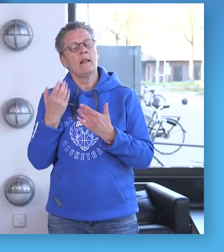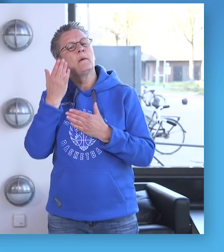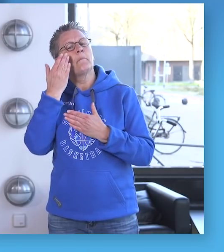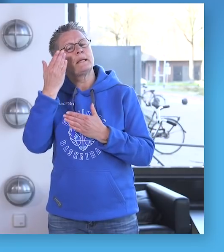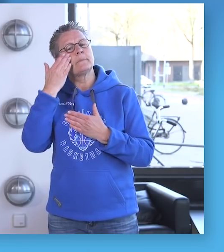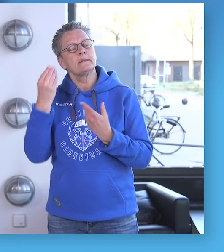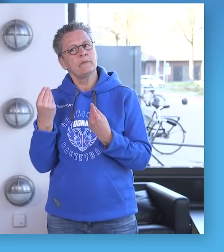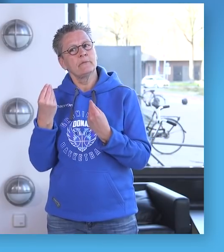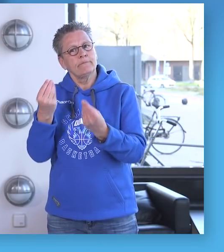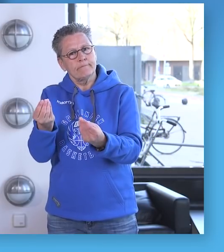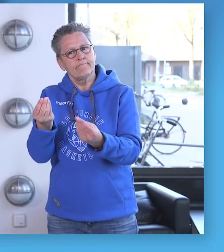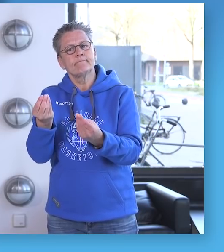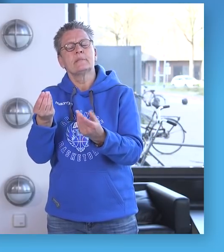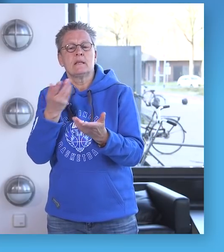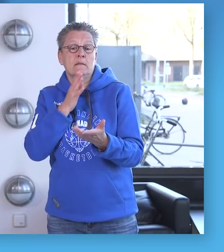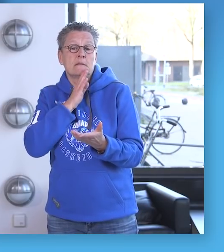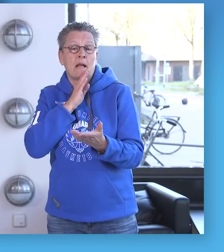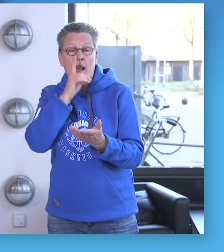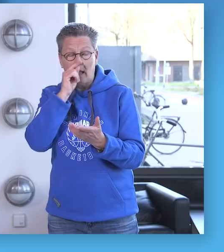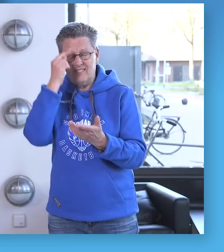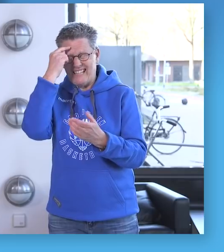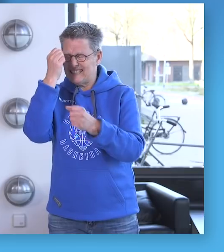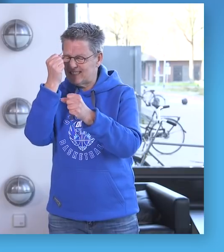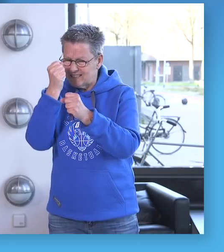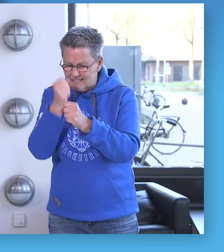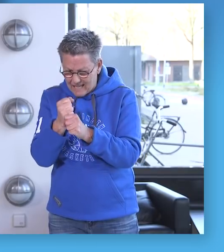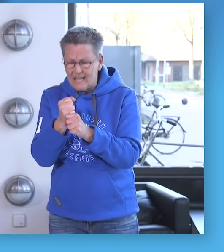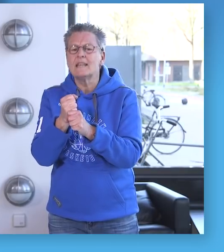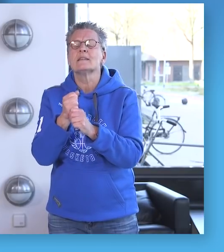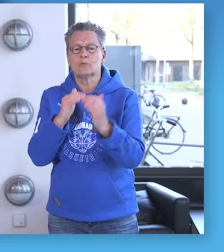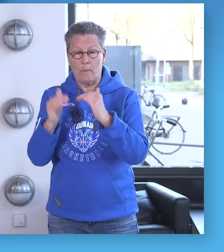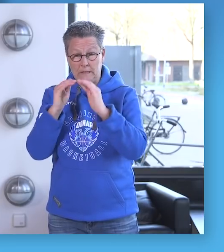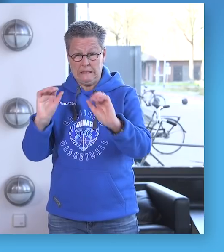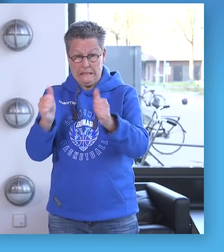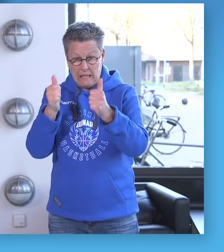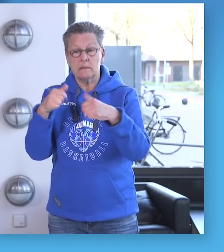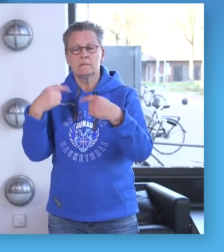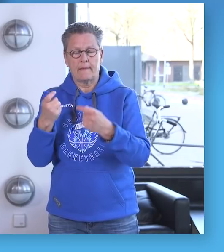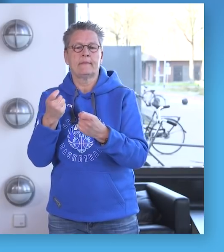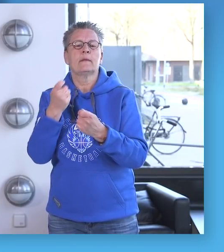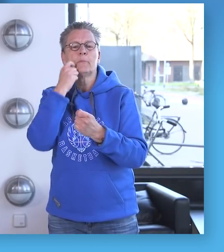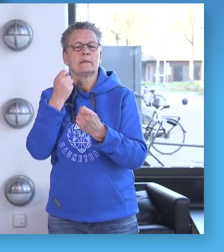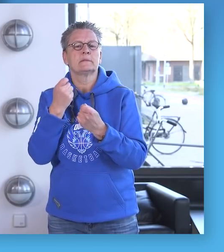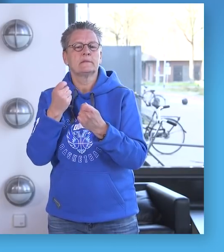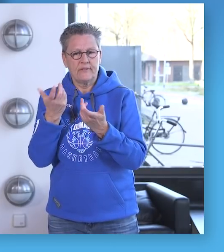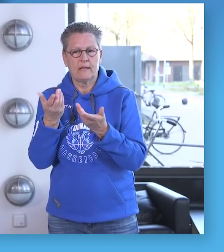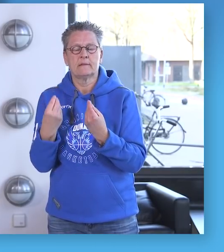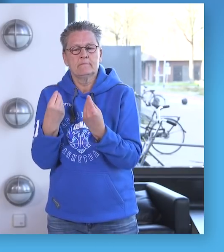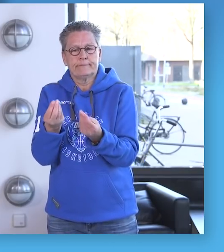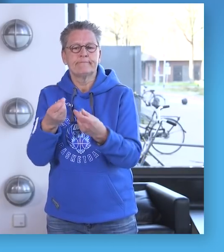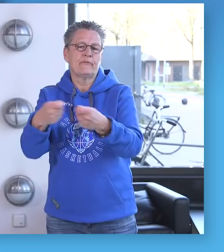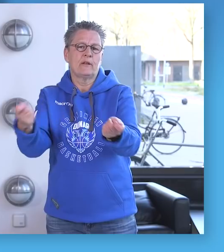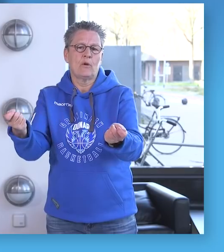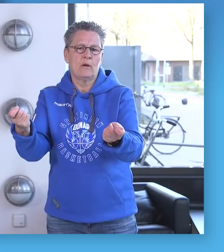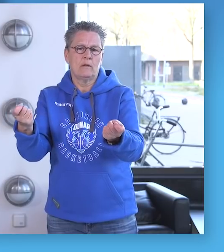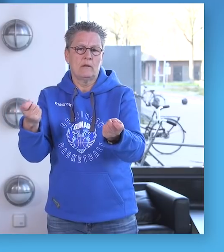en zeg maar zoiets weer in de markt zetten. Op het moment dat je ook als het ware zeker bent dat de competitie weer start. En het mag nog maanden